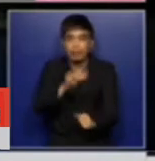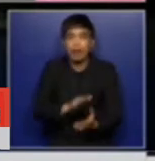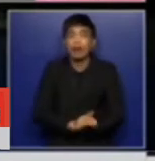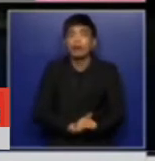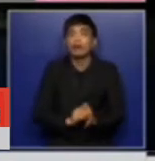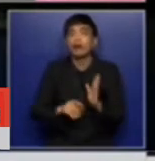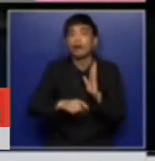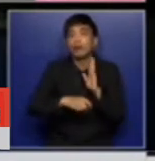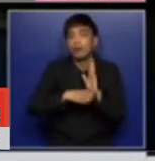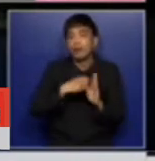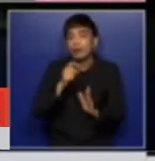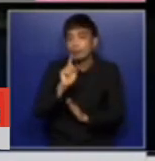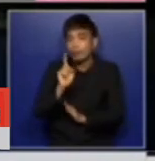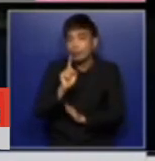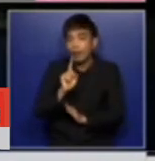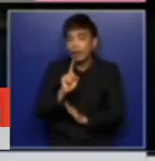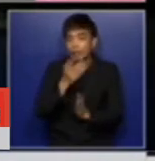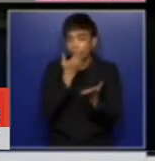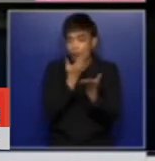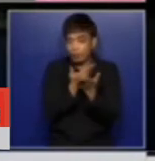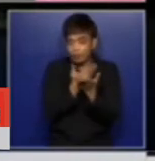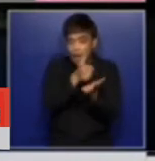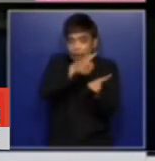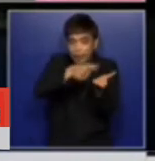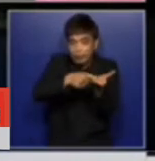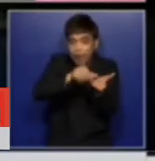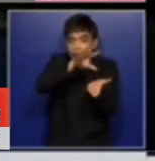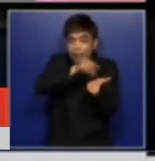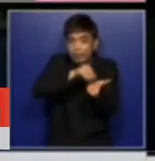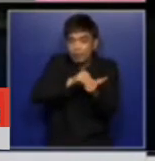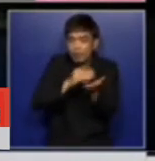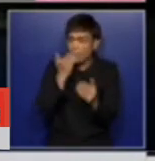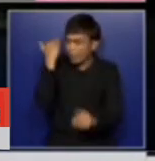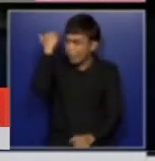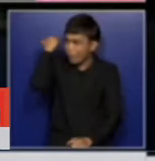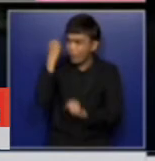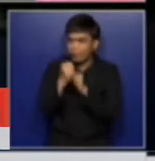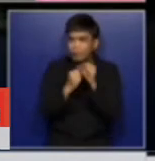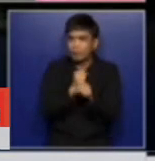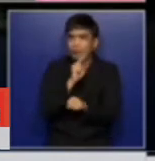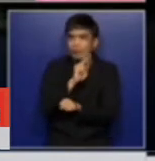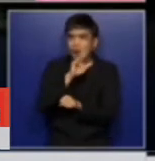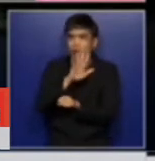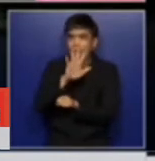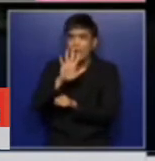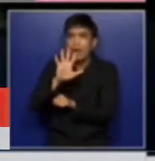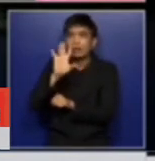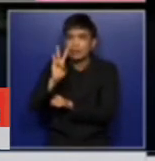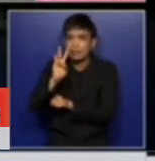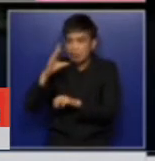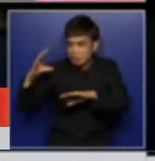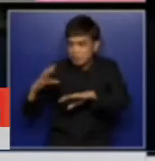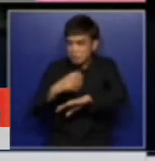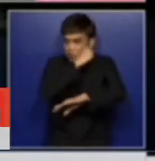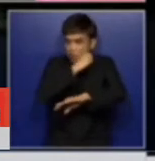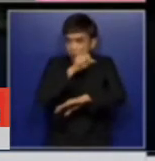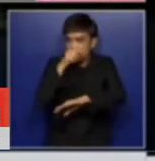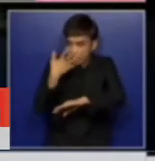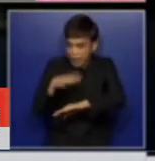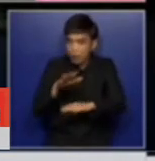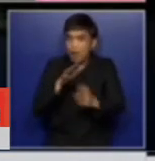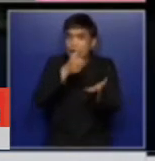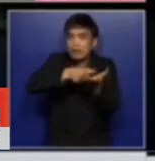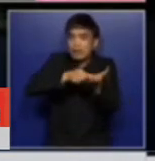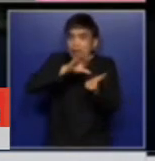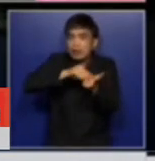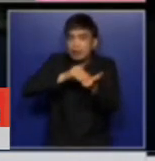การประมาณการการจัดเก็บภาษีนับตั้งแต่มีการยึดอำนาจปี57เป็นต้นมาเนี่ยมันผิดมาโดยตลอดครับ